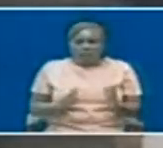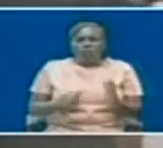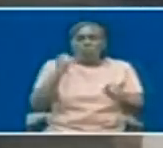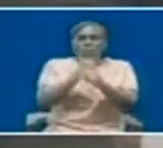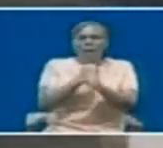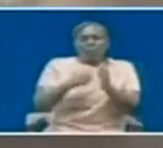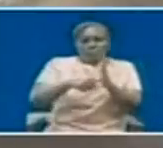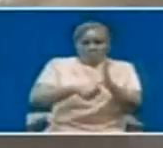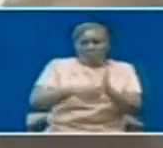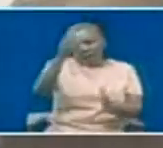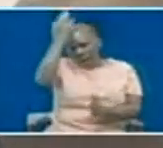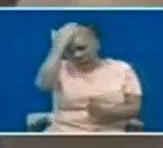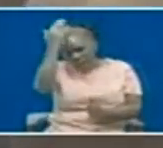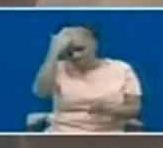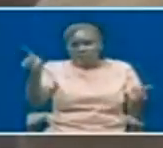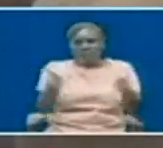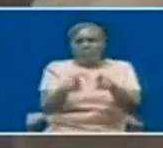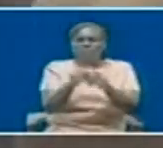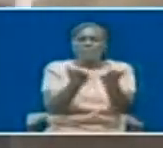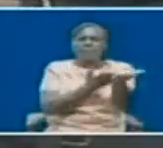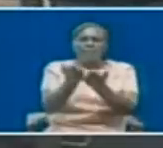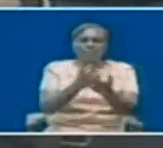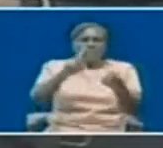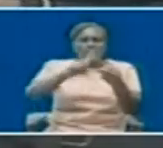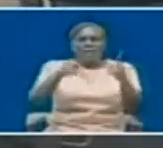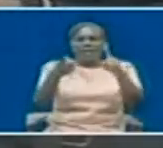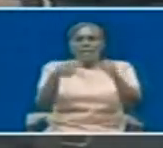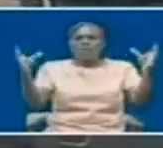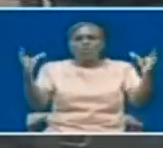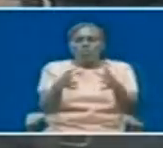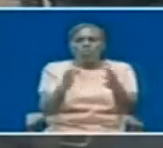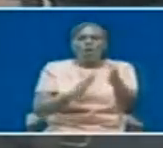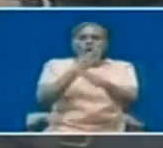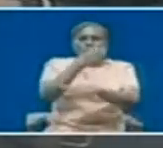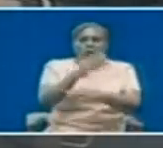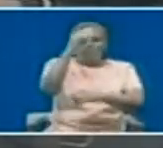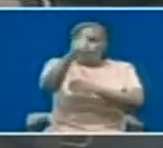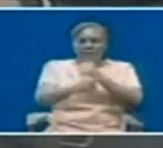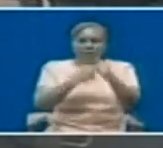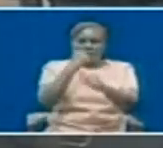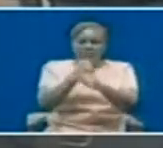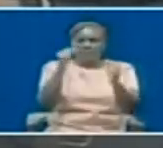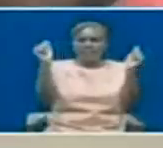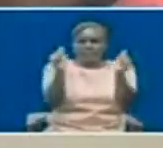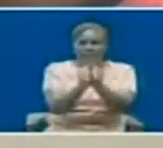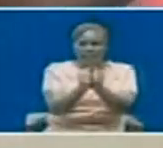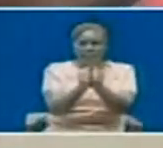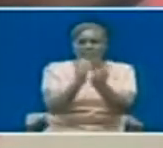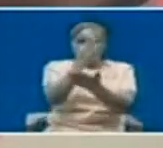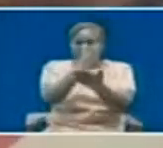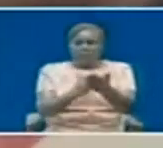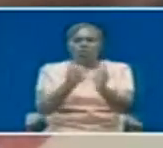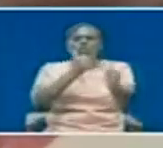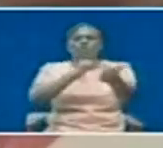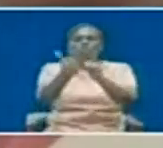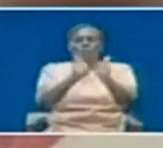na mpole. Marehemu amehudumu katika shirika la habari la Standard kwa zaidi ya miaka 10 katika kitengo cha